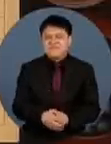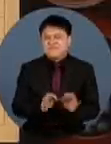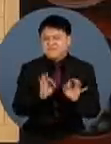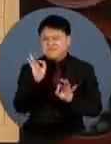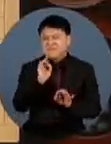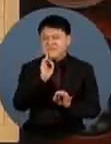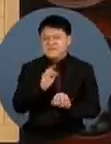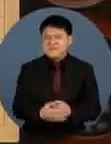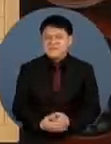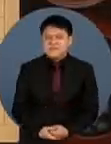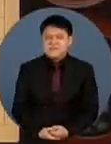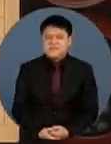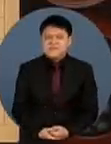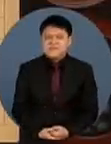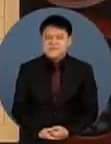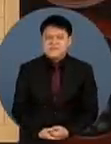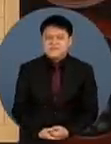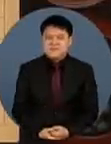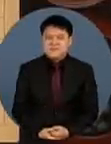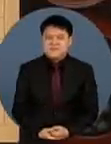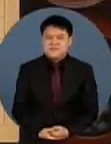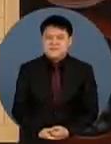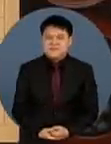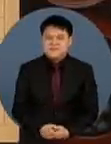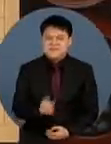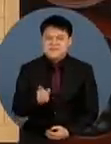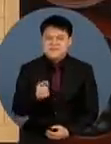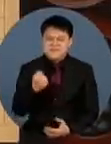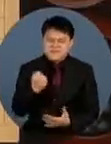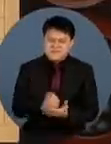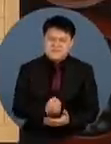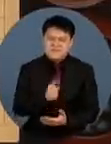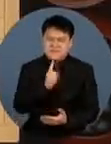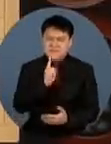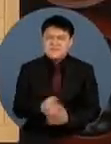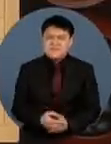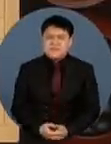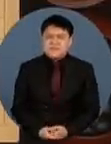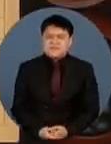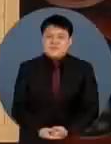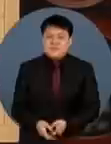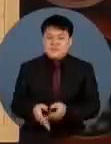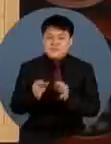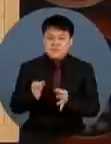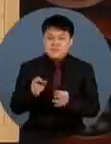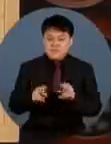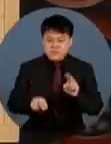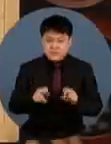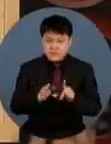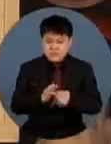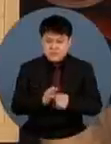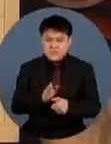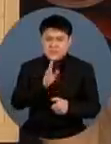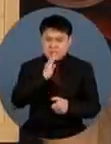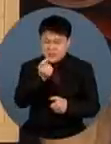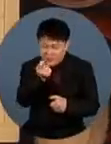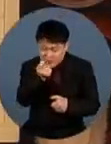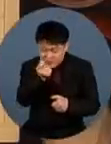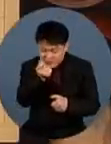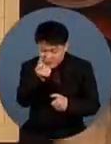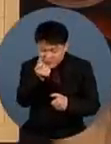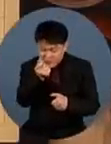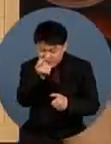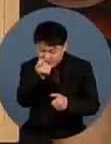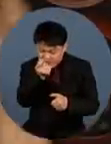네, 그 는 수, 뽀구대는 급수를 당한 것이 아팠습니다. 프로바둑에서는 정말 미세한